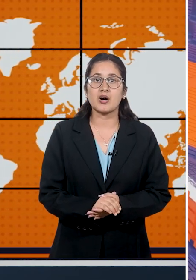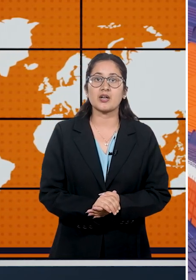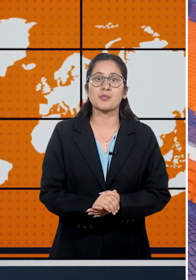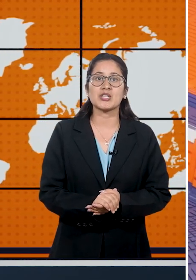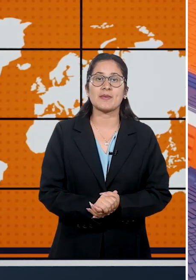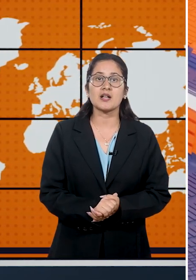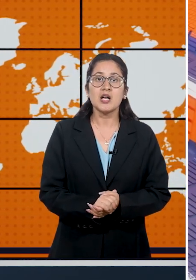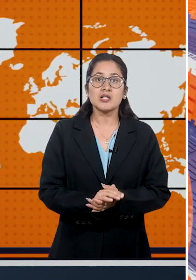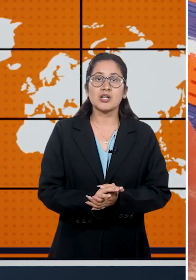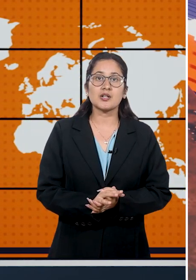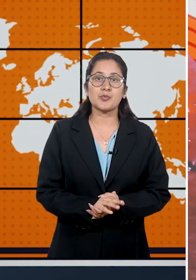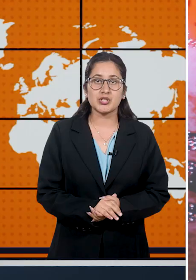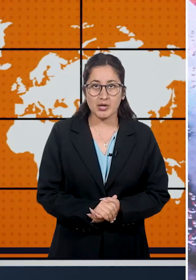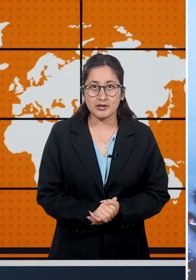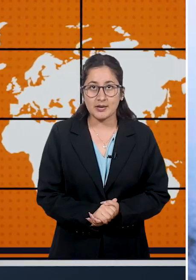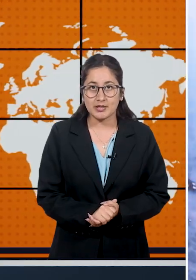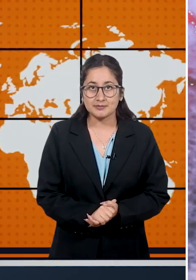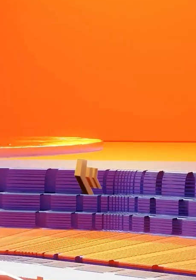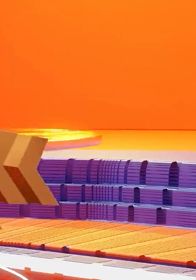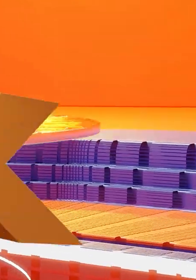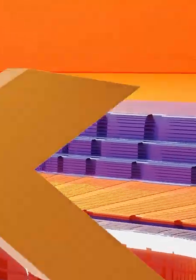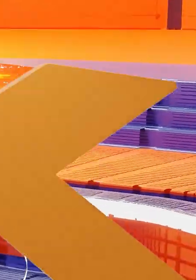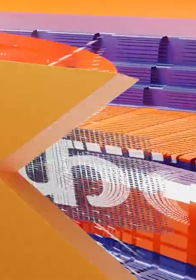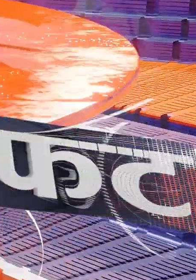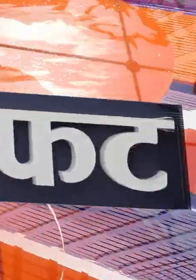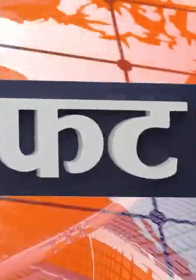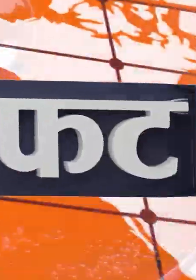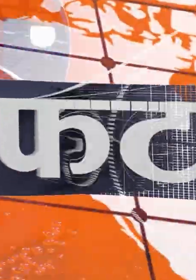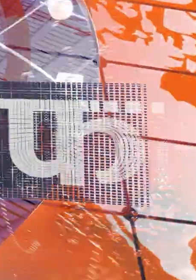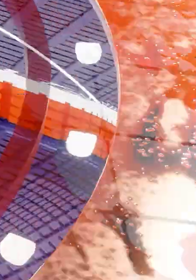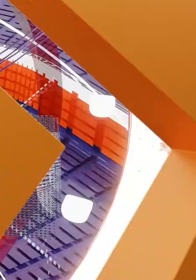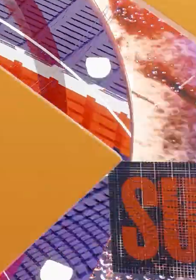सहकारी ठगेको पैसाबाट चलेको पुष्टि भएको दावी।